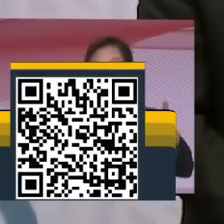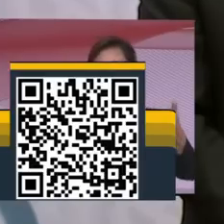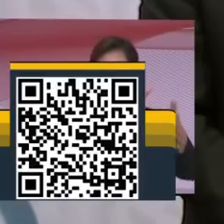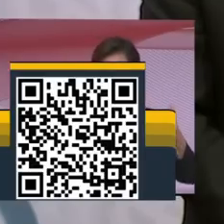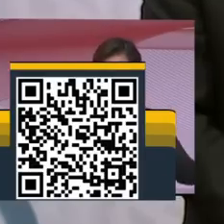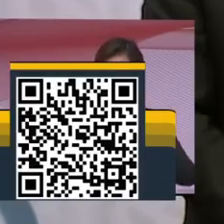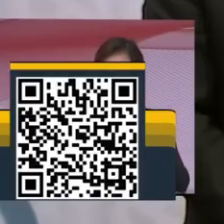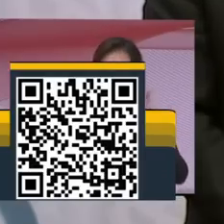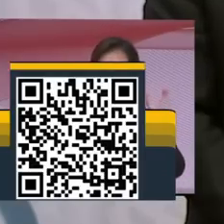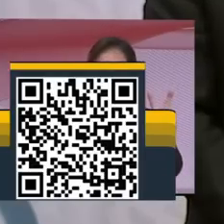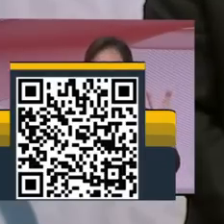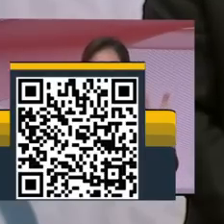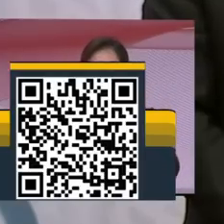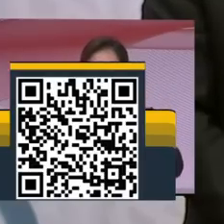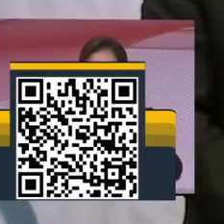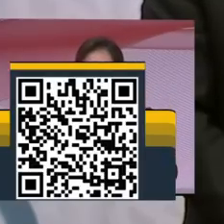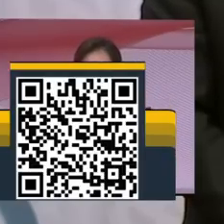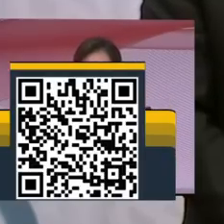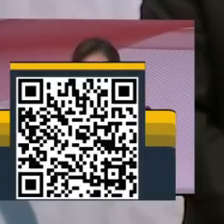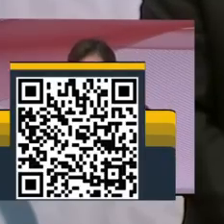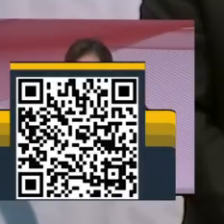240, iaitu kes nombor